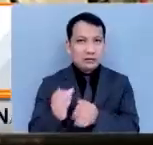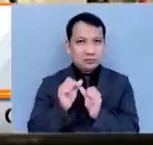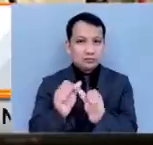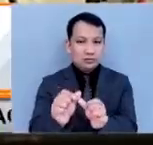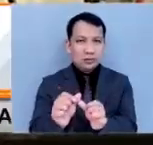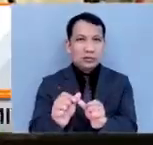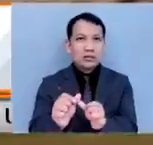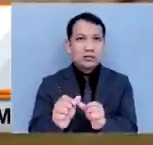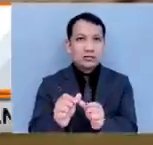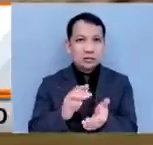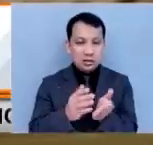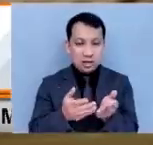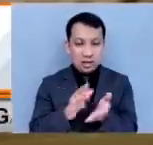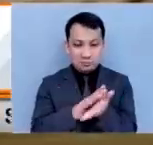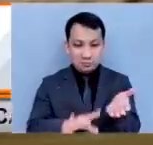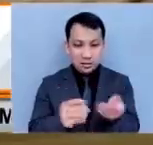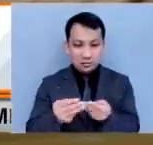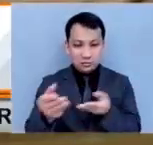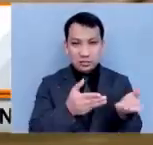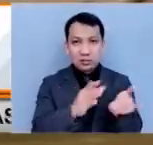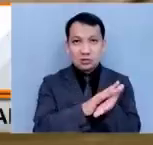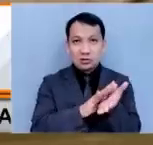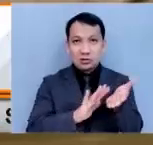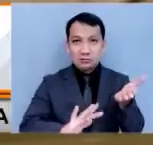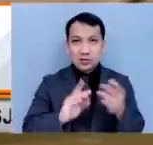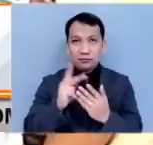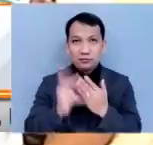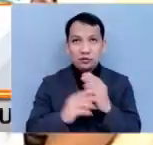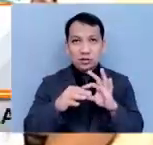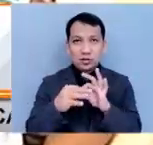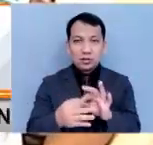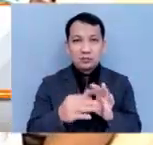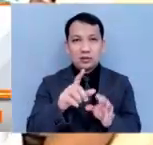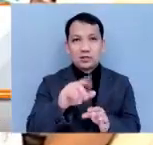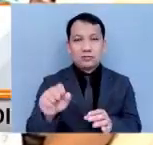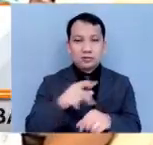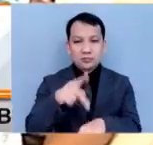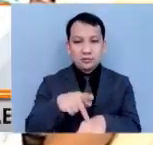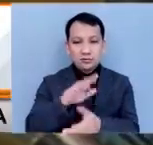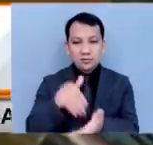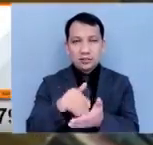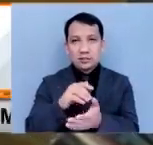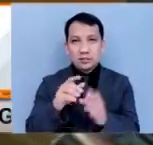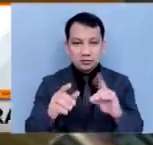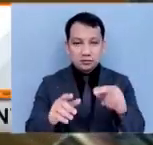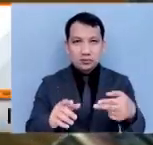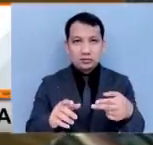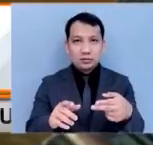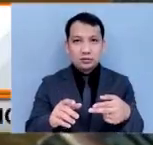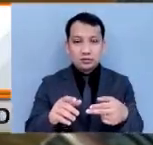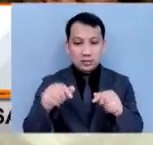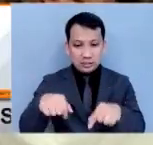Nagpatuloy pa rin ang bloodletting activity ng Alagang Kapatid Foundation Incorporated at Philippine Blood Center ng DOH sa Fisher Mall